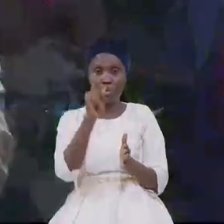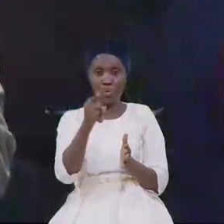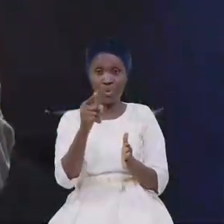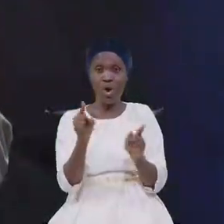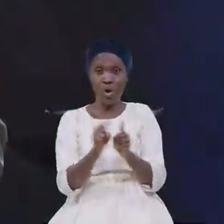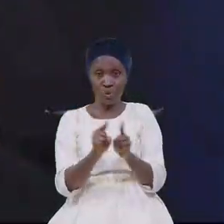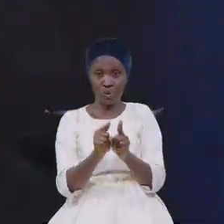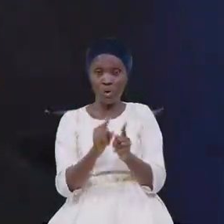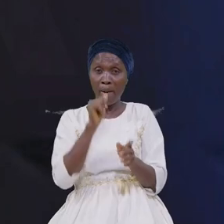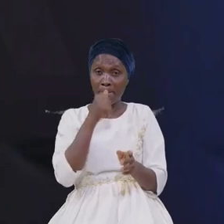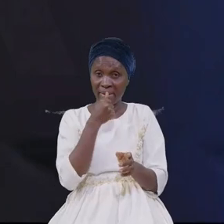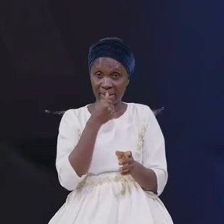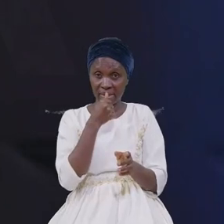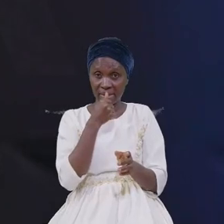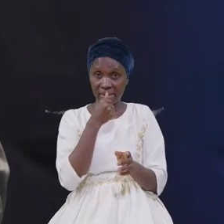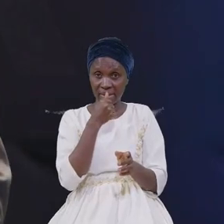soyez patients.